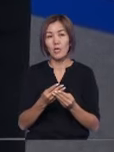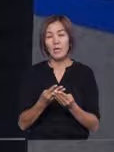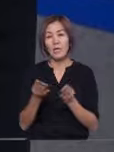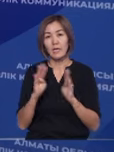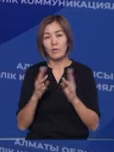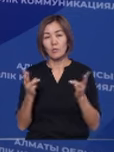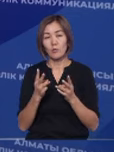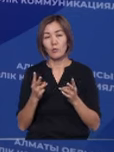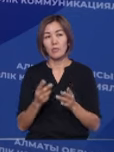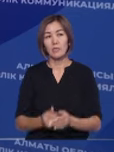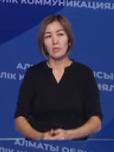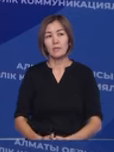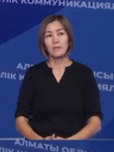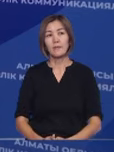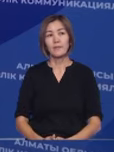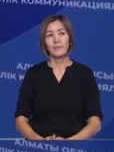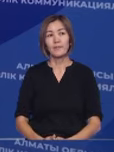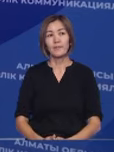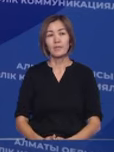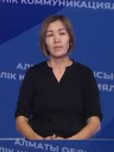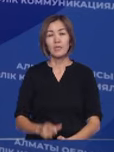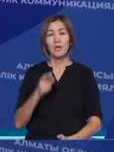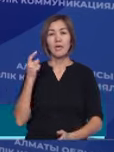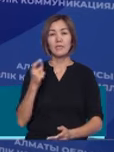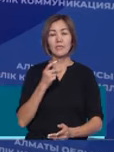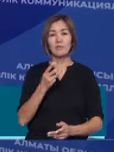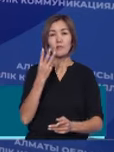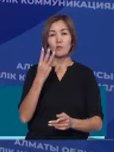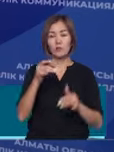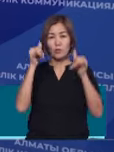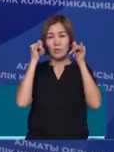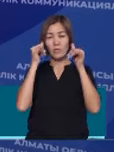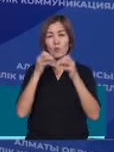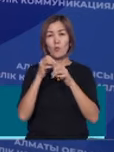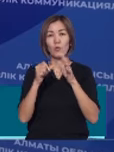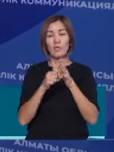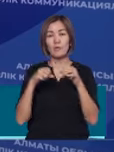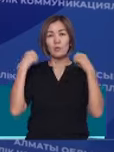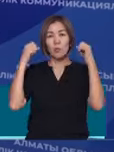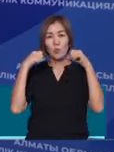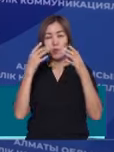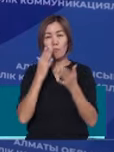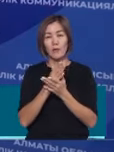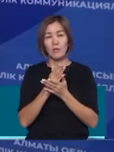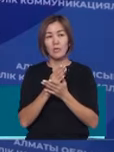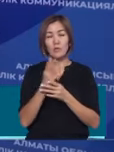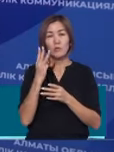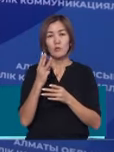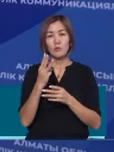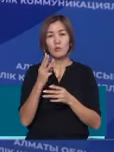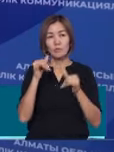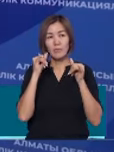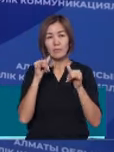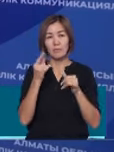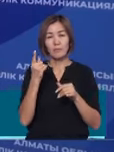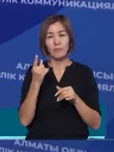болуы керек. Ол жерде Абдуллаевтың иелігінде 3 бас ірі қара және 16 бас ұсақ мал бар екені анықталды. Сол 3 бастың 1 бас ірі